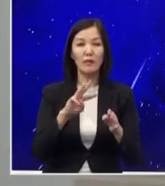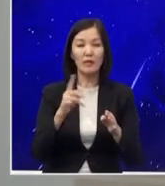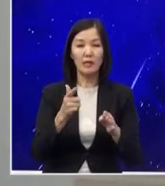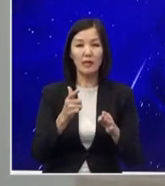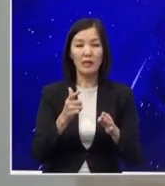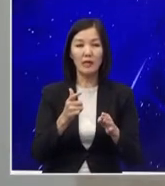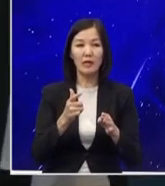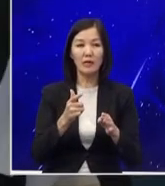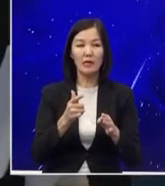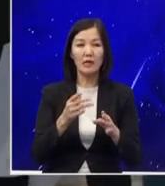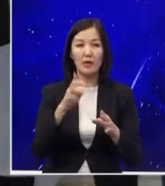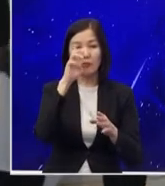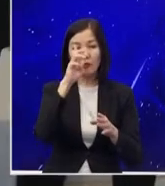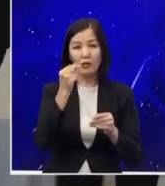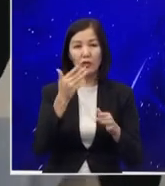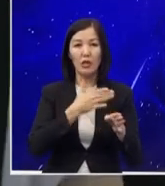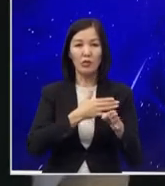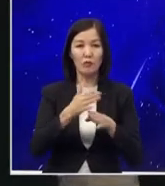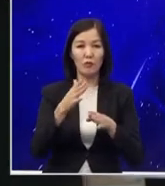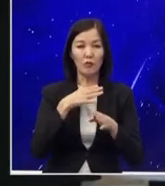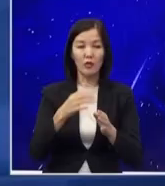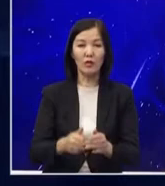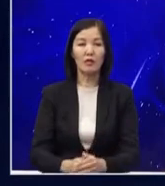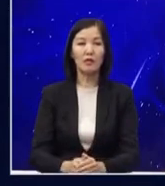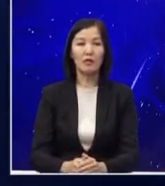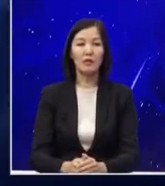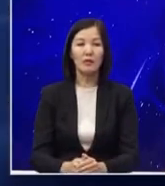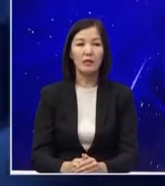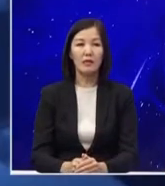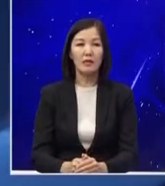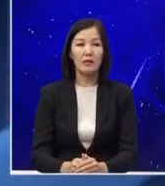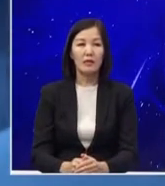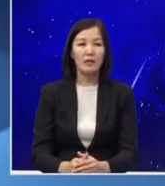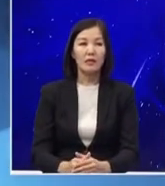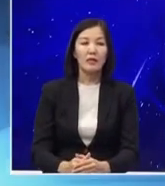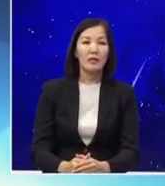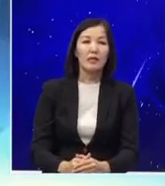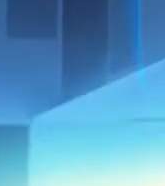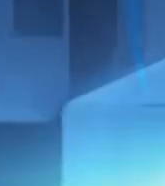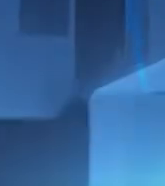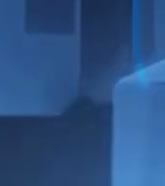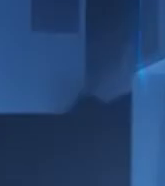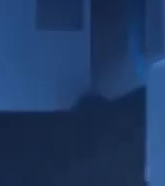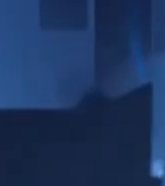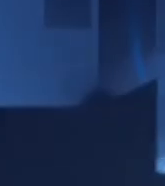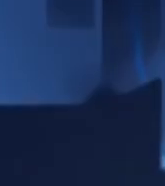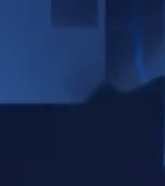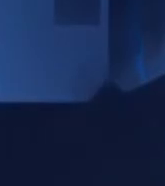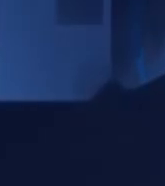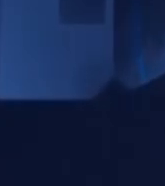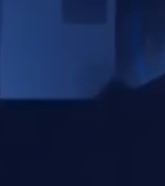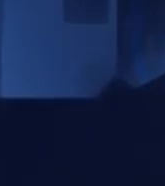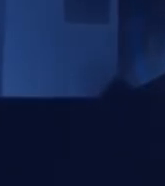айналасында қазынадан қаржы қарастырылған. Құрманжан Қасымжанұлы, Аманжол Жөнкешев, Жетісу